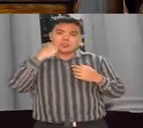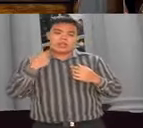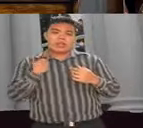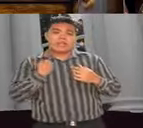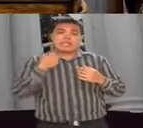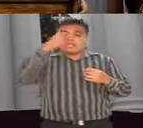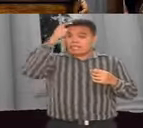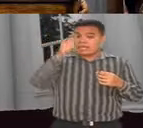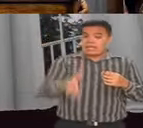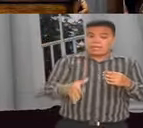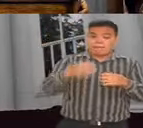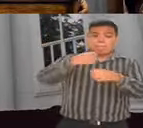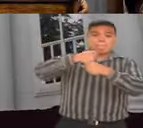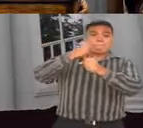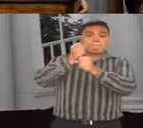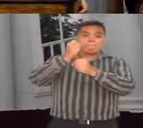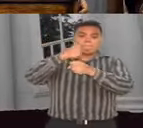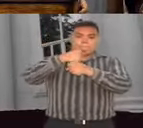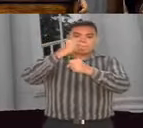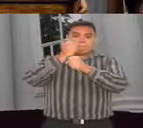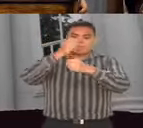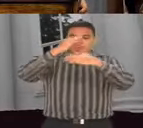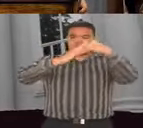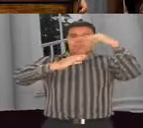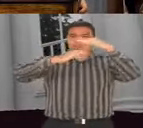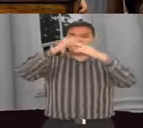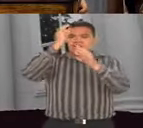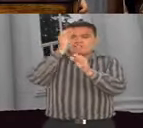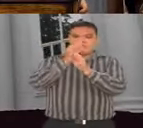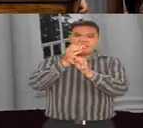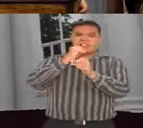faith nga dili ta mo talaw sa Ginoo.